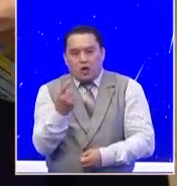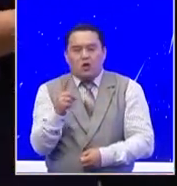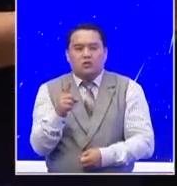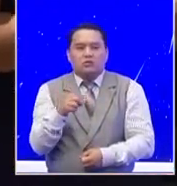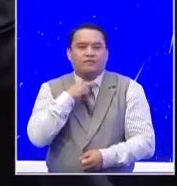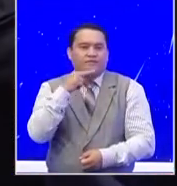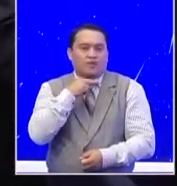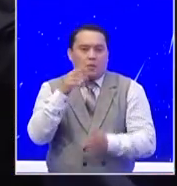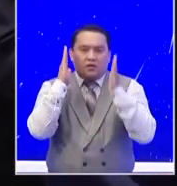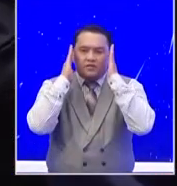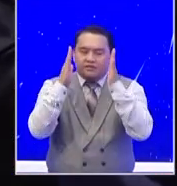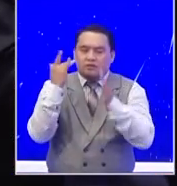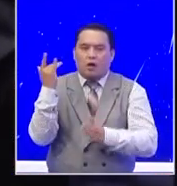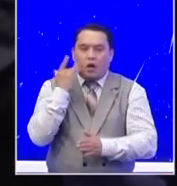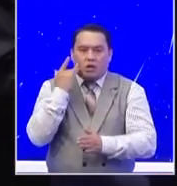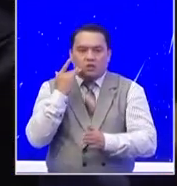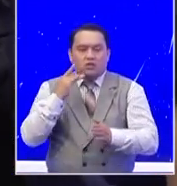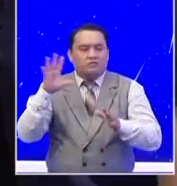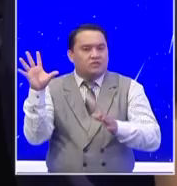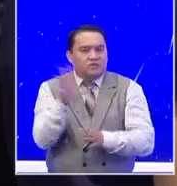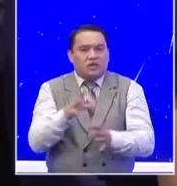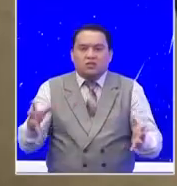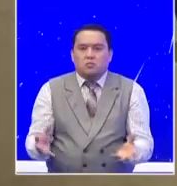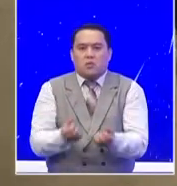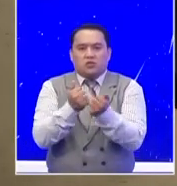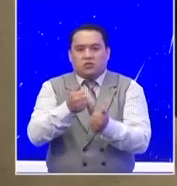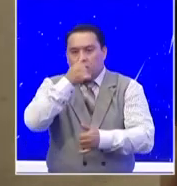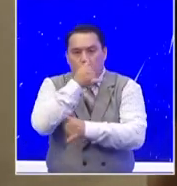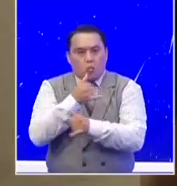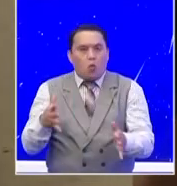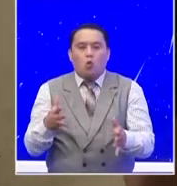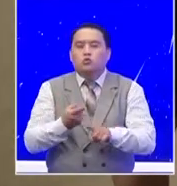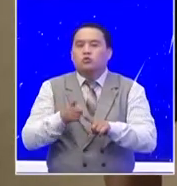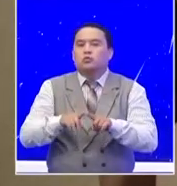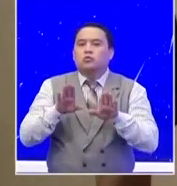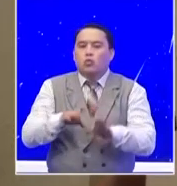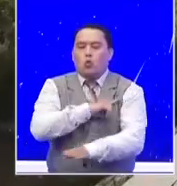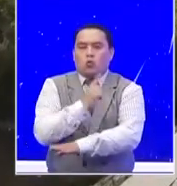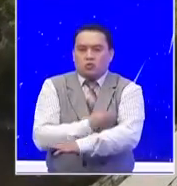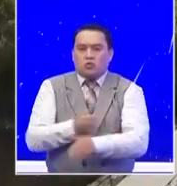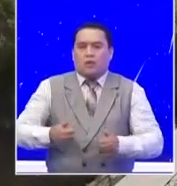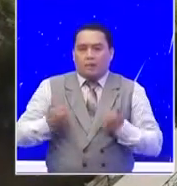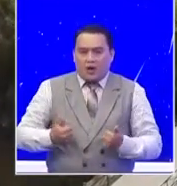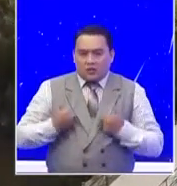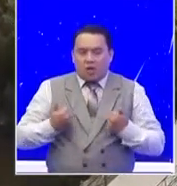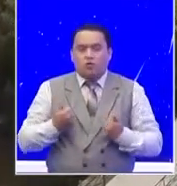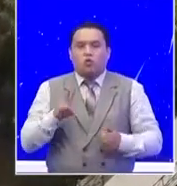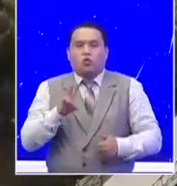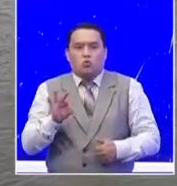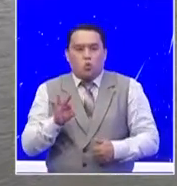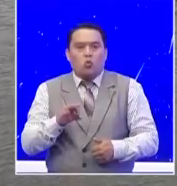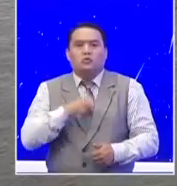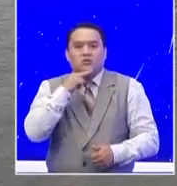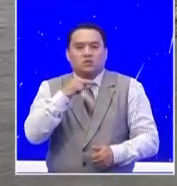будьте самонадеянны. Спасатели не в силах спасти всех и каждого. Естественно, они приложат все усилия, чтобы не допустить гибели на воде.